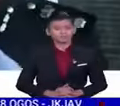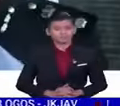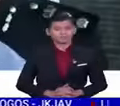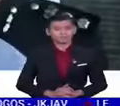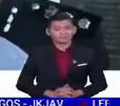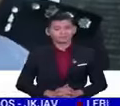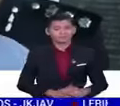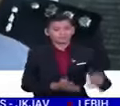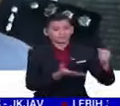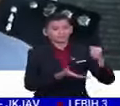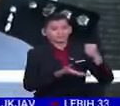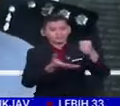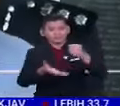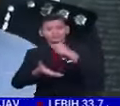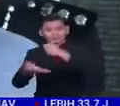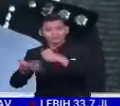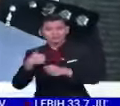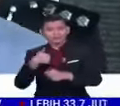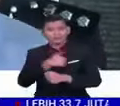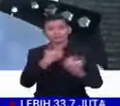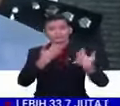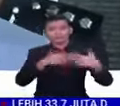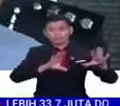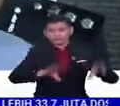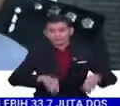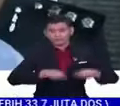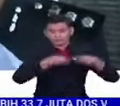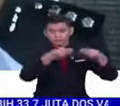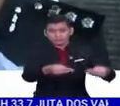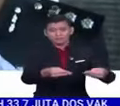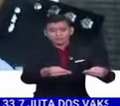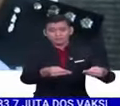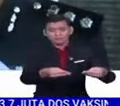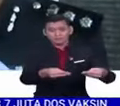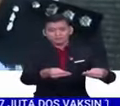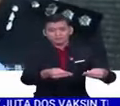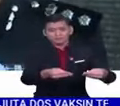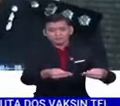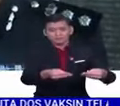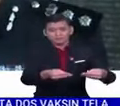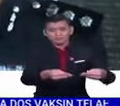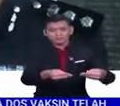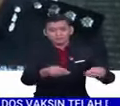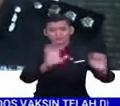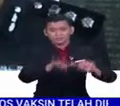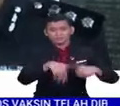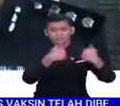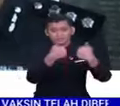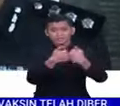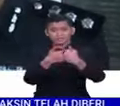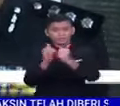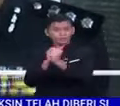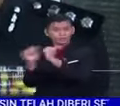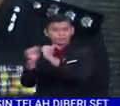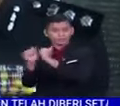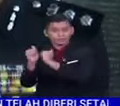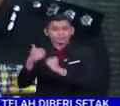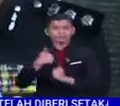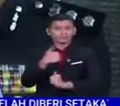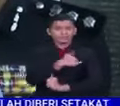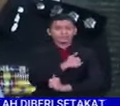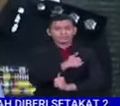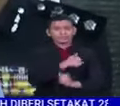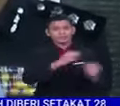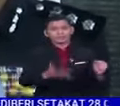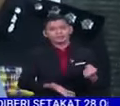Hai semuanya Semanan ya kita telah berikan rumah industri bersatu asukan kita bagi bantuan untuk